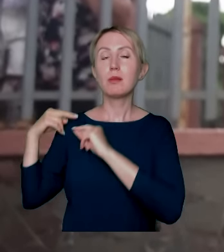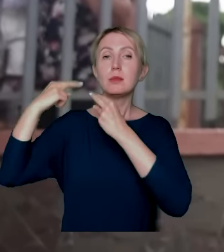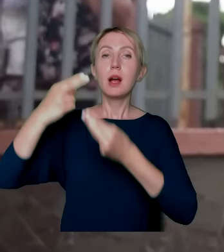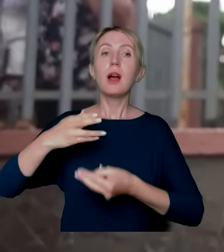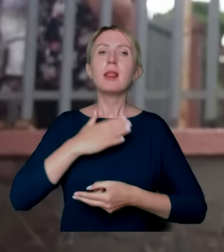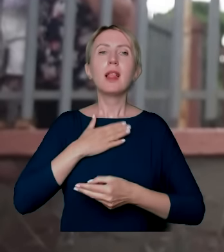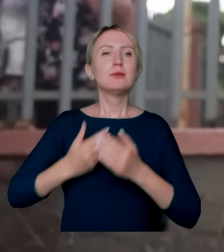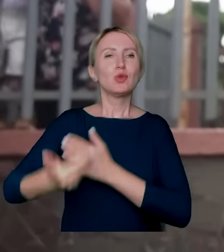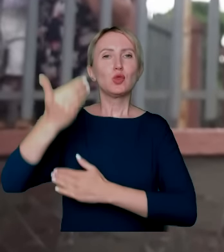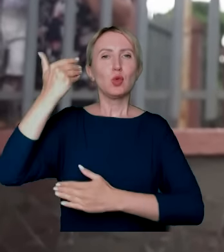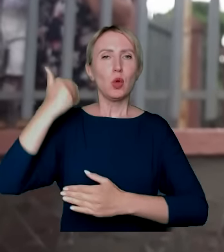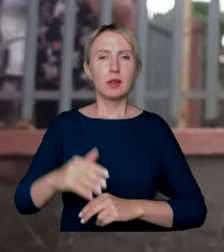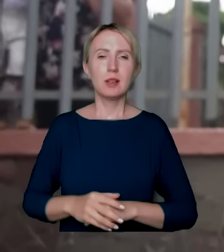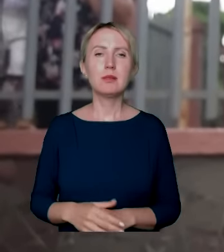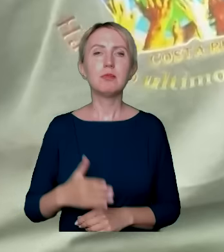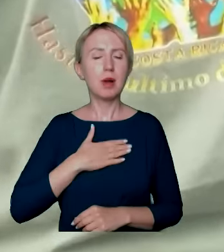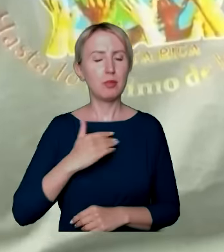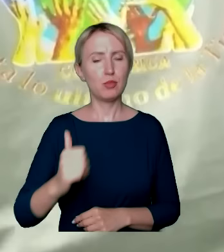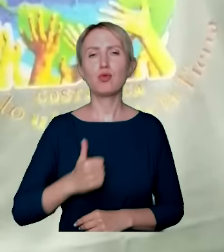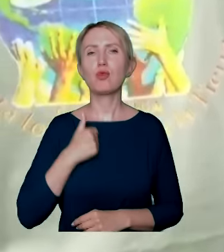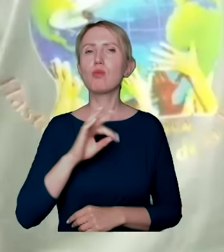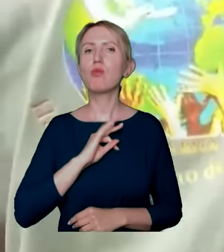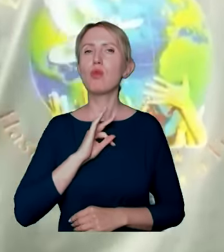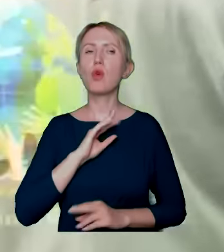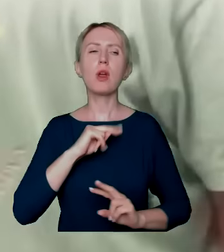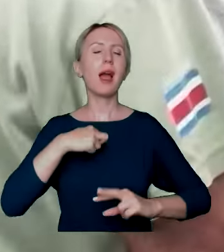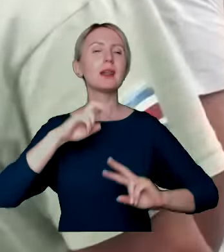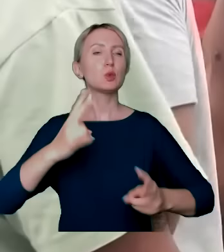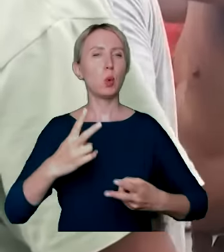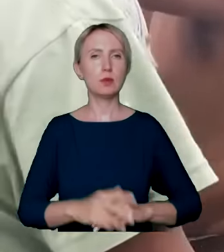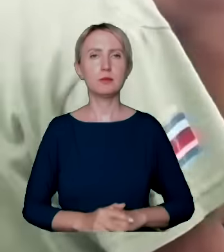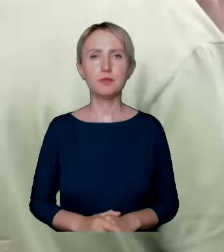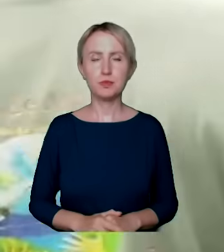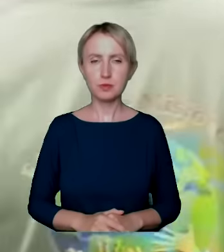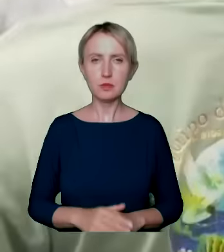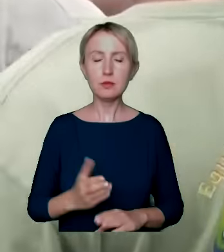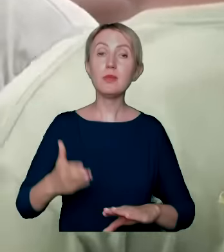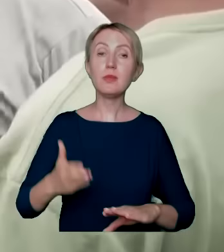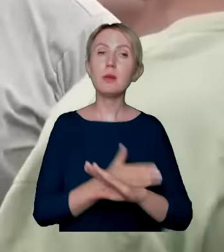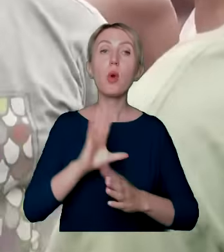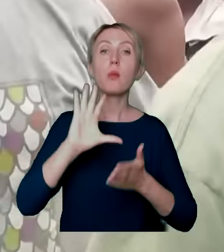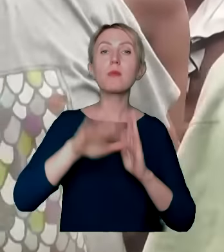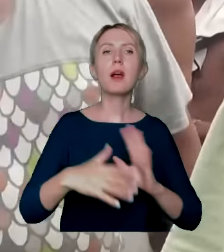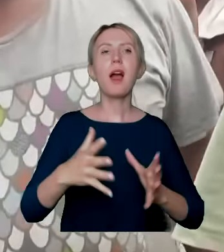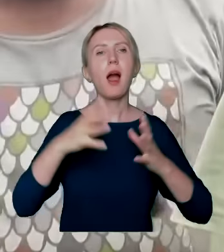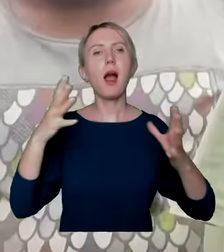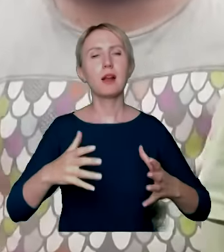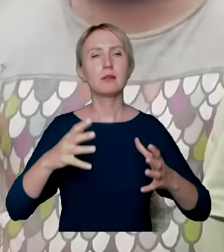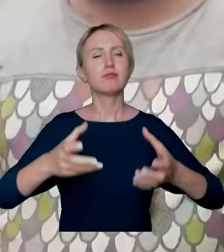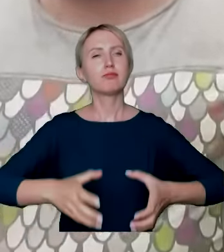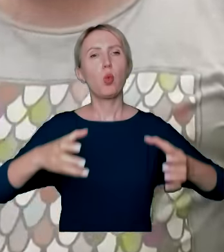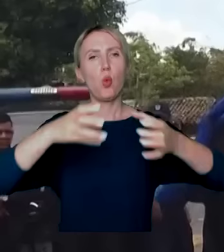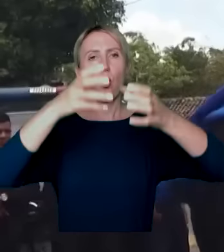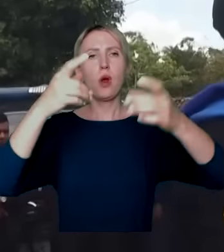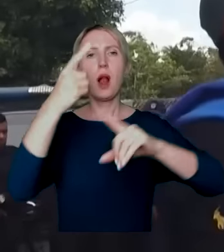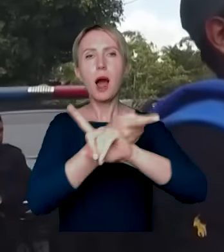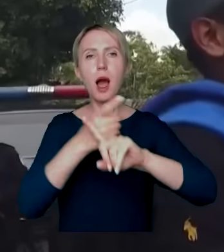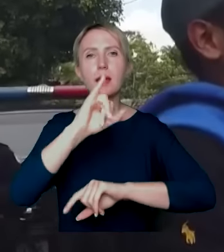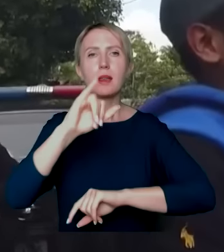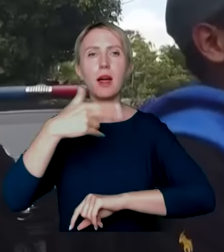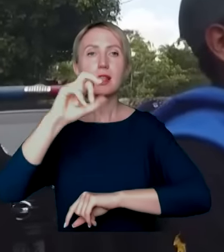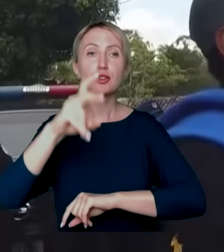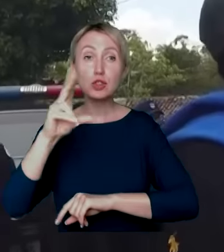przodkach. Jestem dumny ze swoich korzeni. Zazwyczaj parafianie chodzili po mieście niosąc dużą kukłę Jana Chrzciciela. Jednak napięta sytuacja